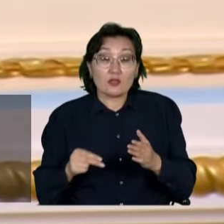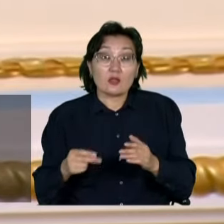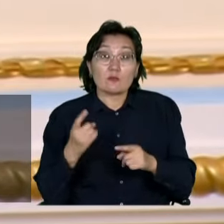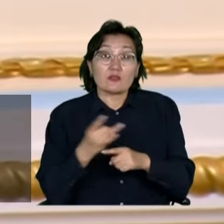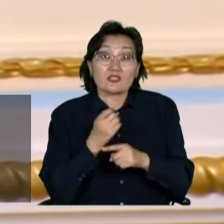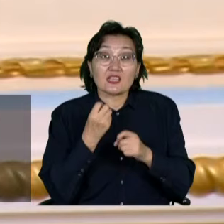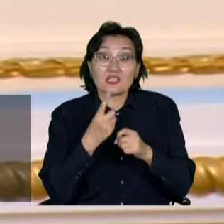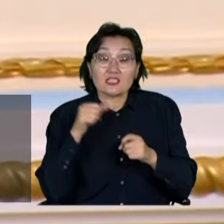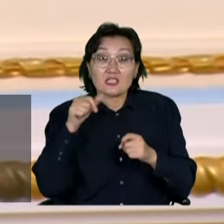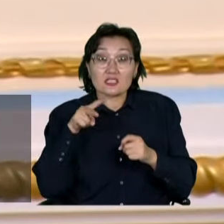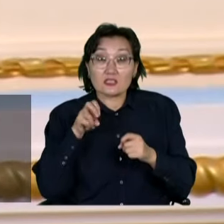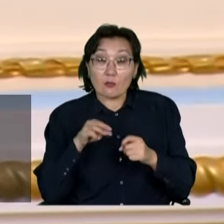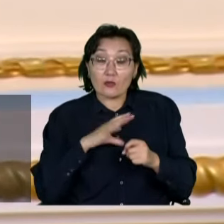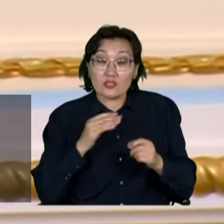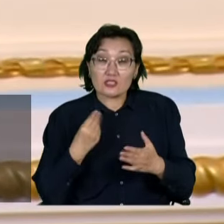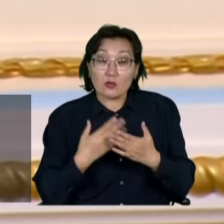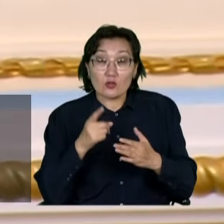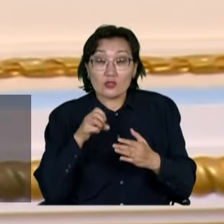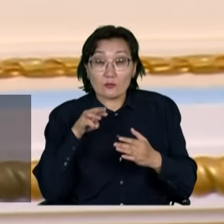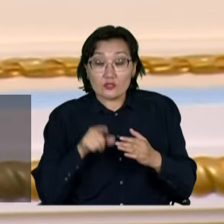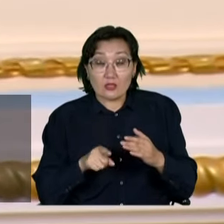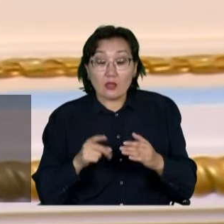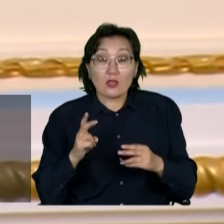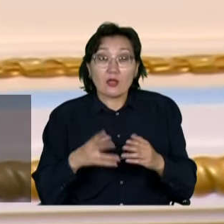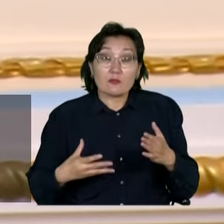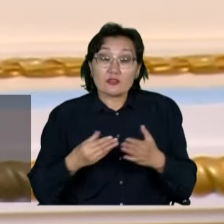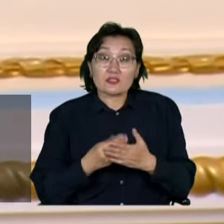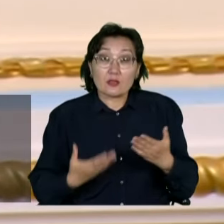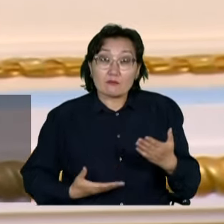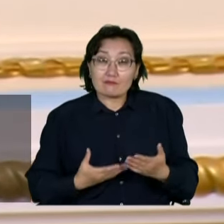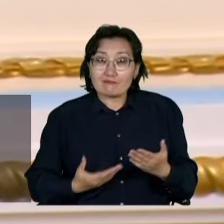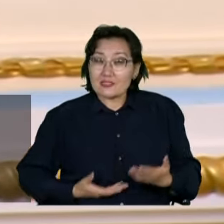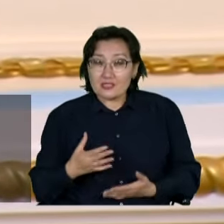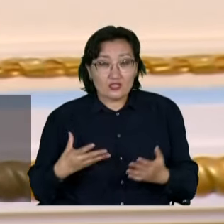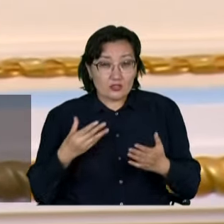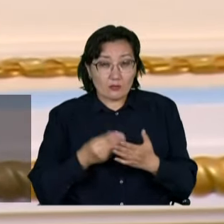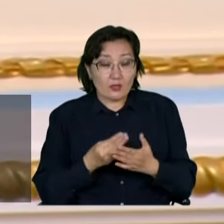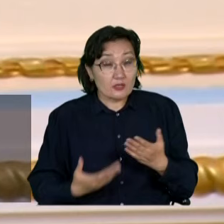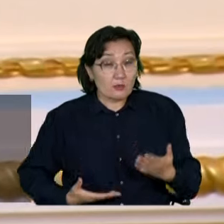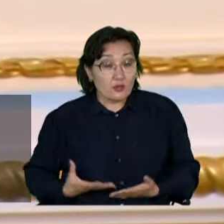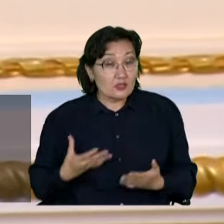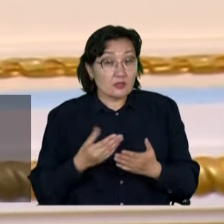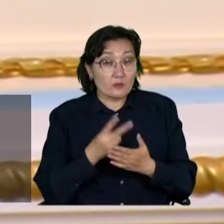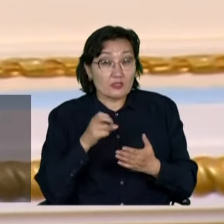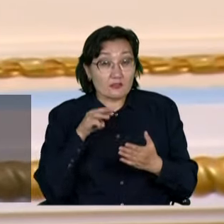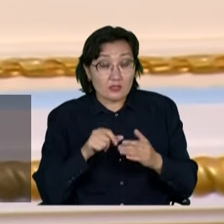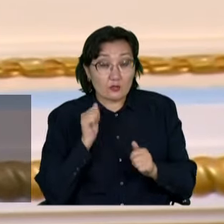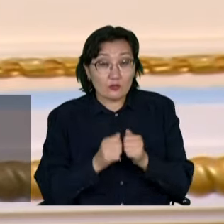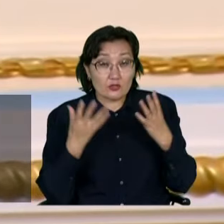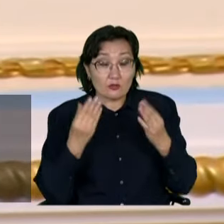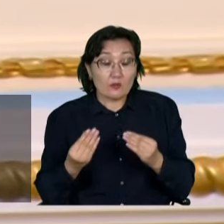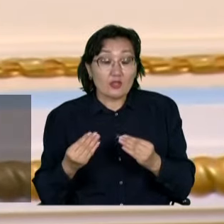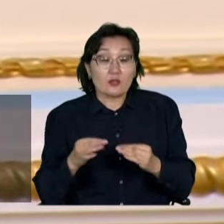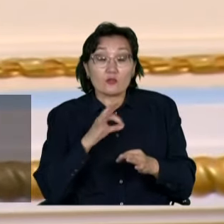за 11 лет был поднят до 100 тенге при оплате безналичным способом и 200 тенге при оплате наличными средствами, ежедневные поступления от